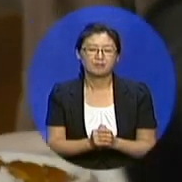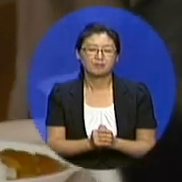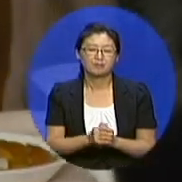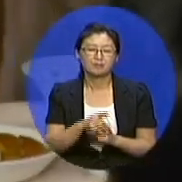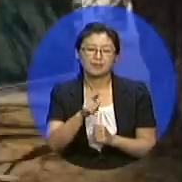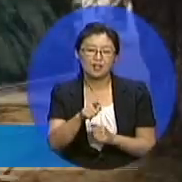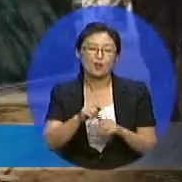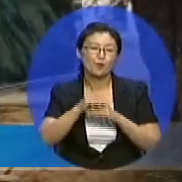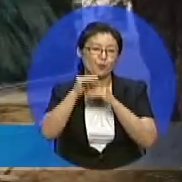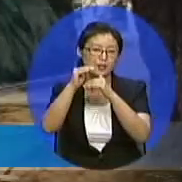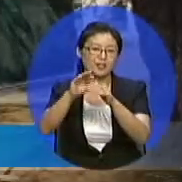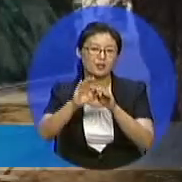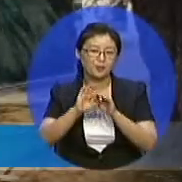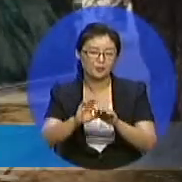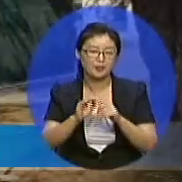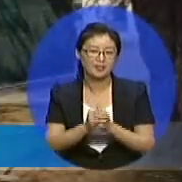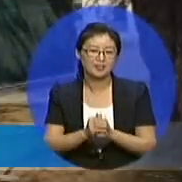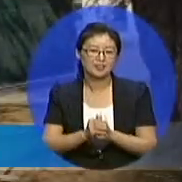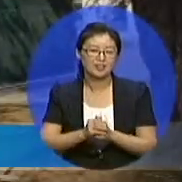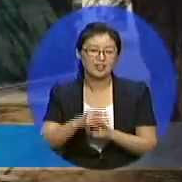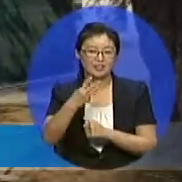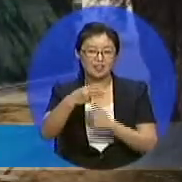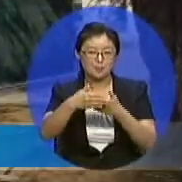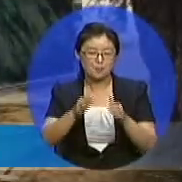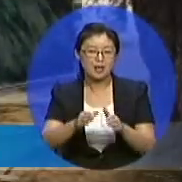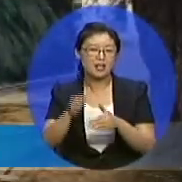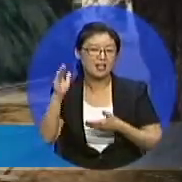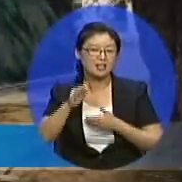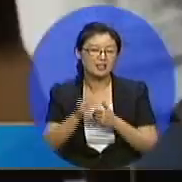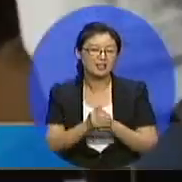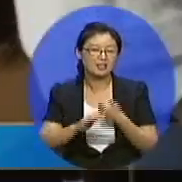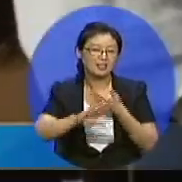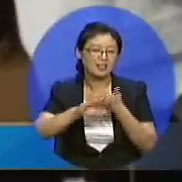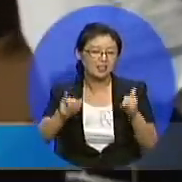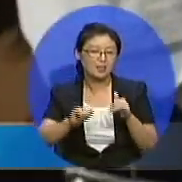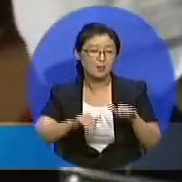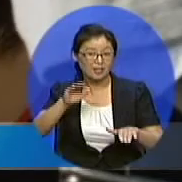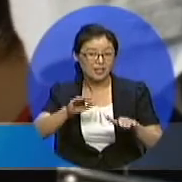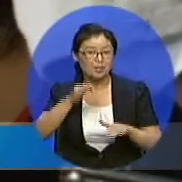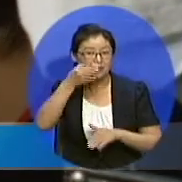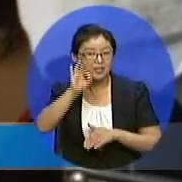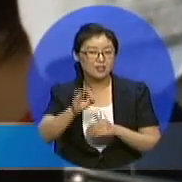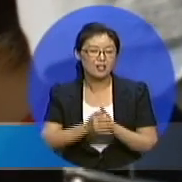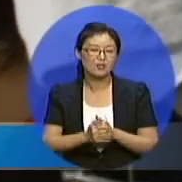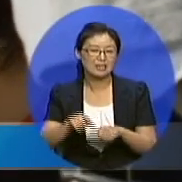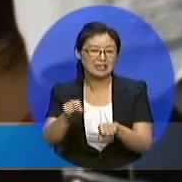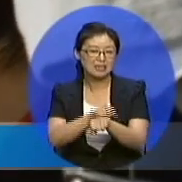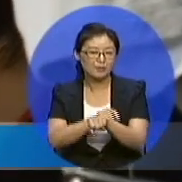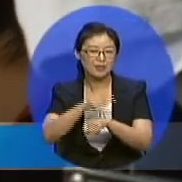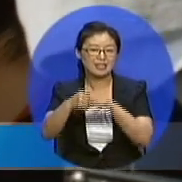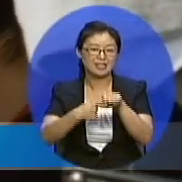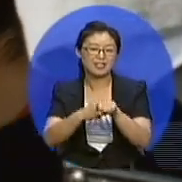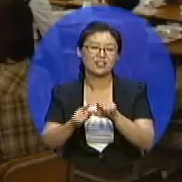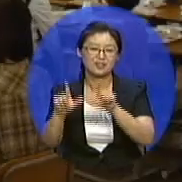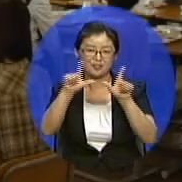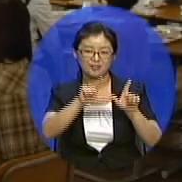이러한 과정들 속에 5학년 3반 학생들은 타인의 다름을 인정하며 아주 특별한 1년을 보내게